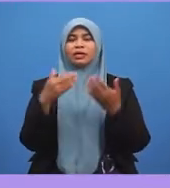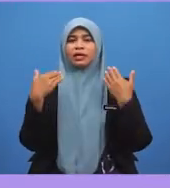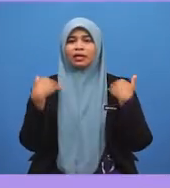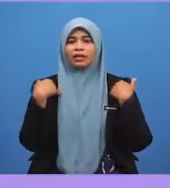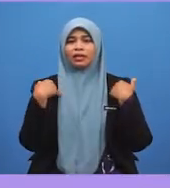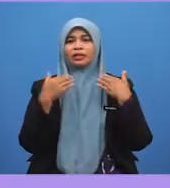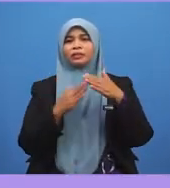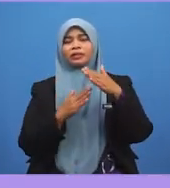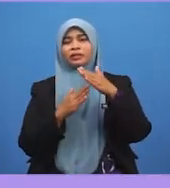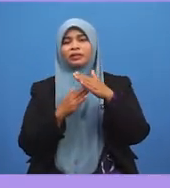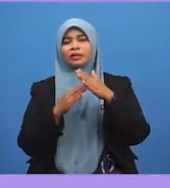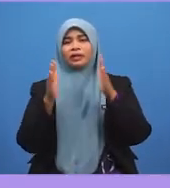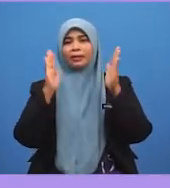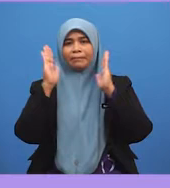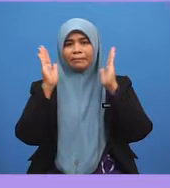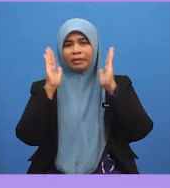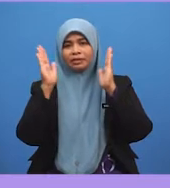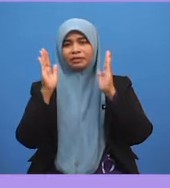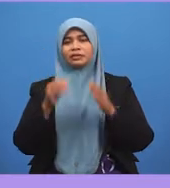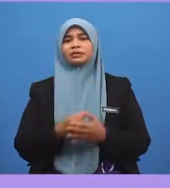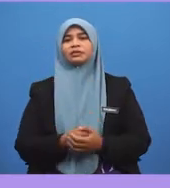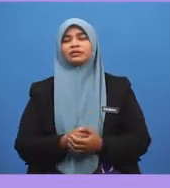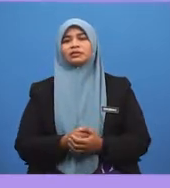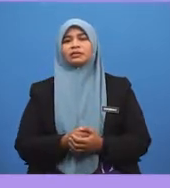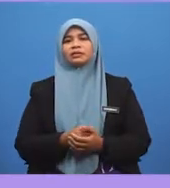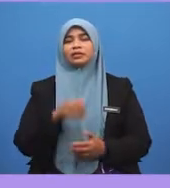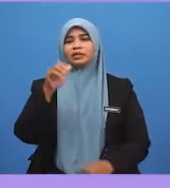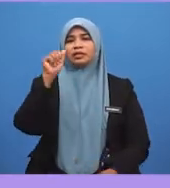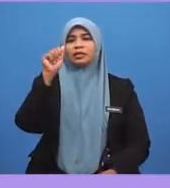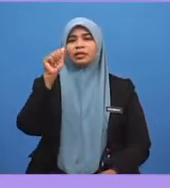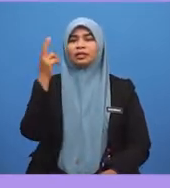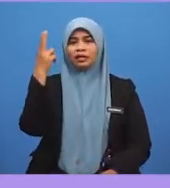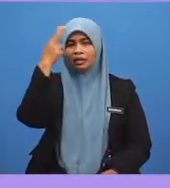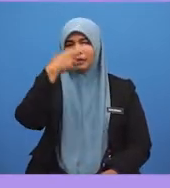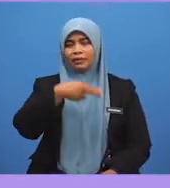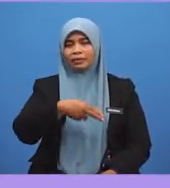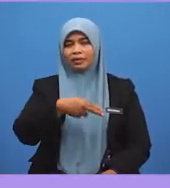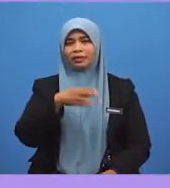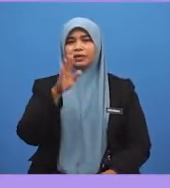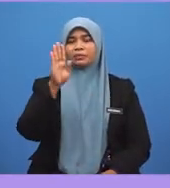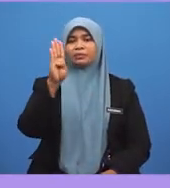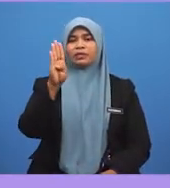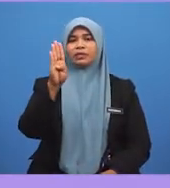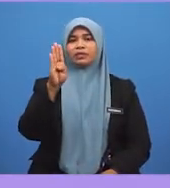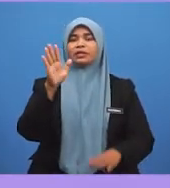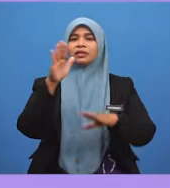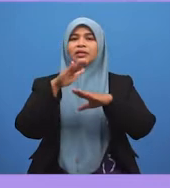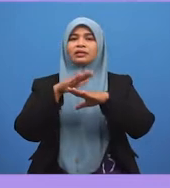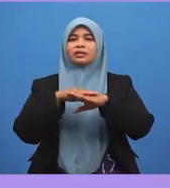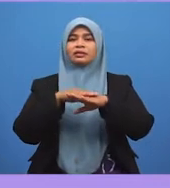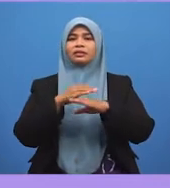ada perhentian bas. A hadapan, B